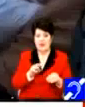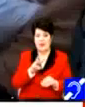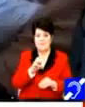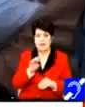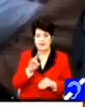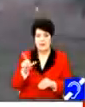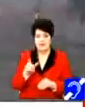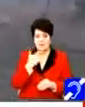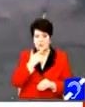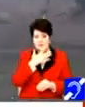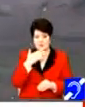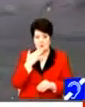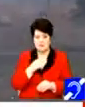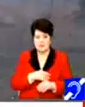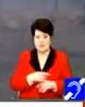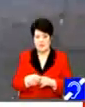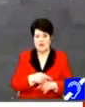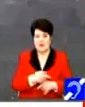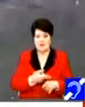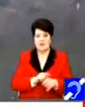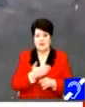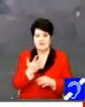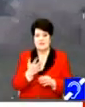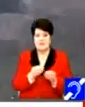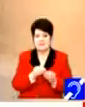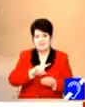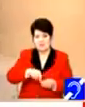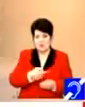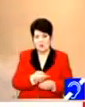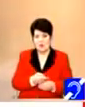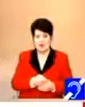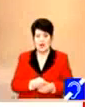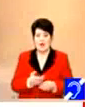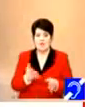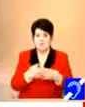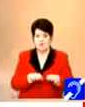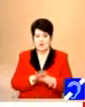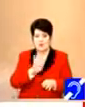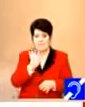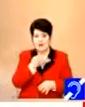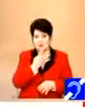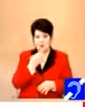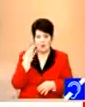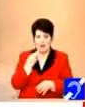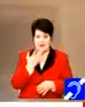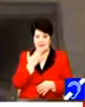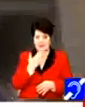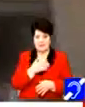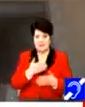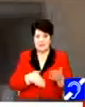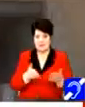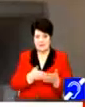greu, dar eliminarea ultimilor jihadiști este o chestiune de câteva zeci de ore. Astfel se vor încheia 4 ani de efort internaționale pentru